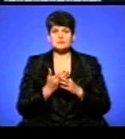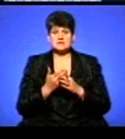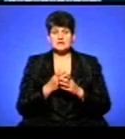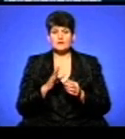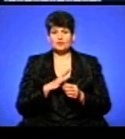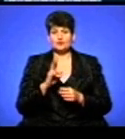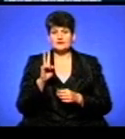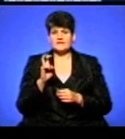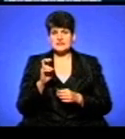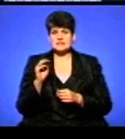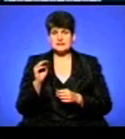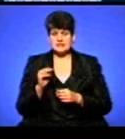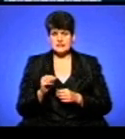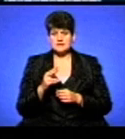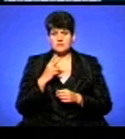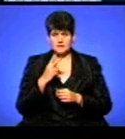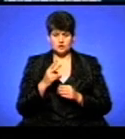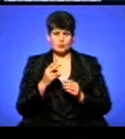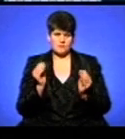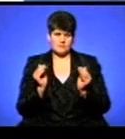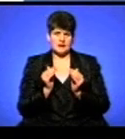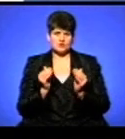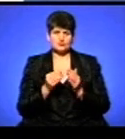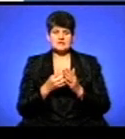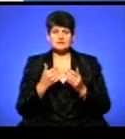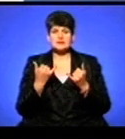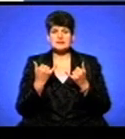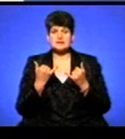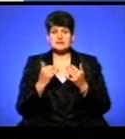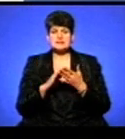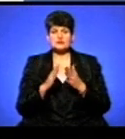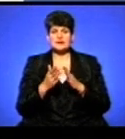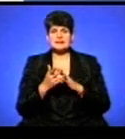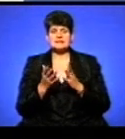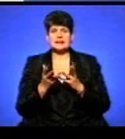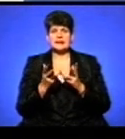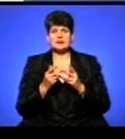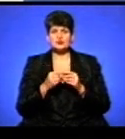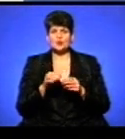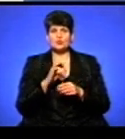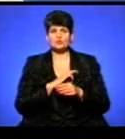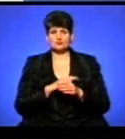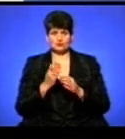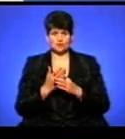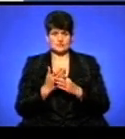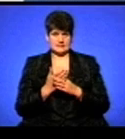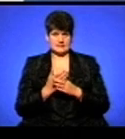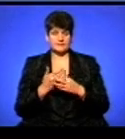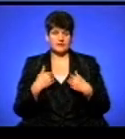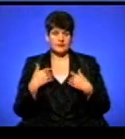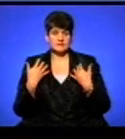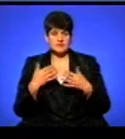200 тисяч, і бачимо значно меншу цифру. Яка наразі ситуація з кількістю користувачів субсидій? Так, я сказав,